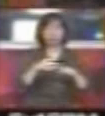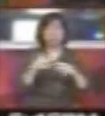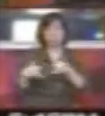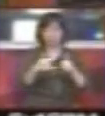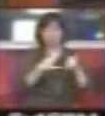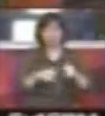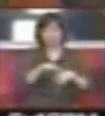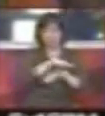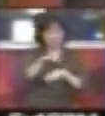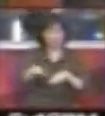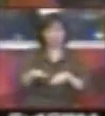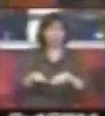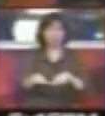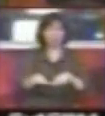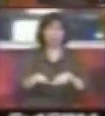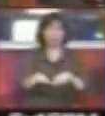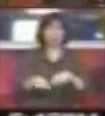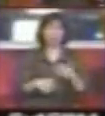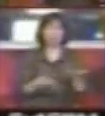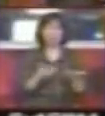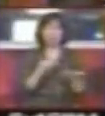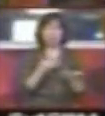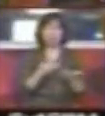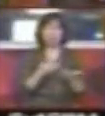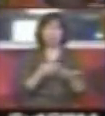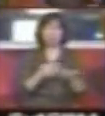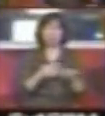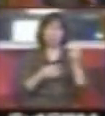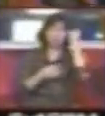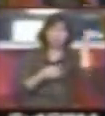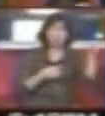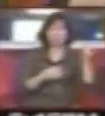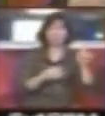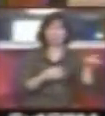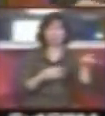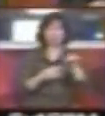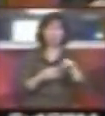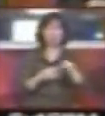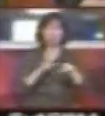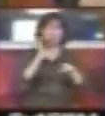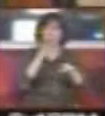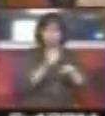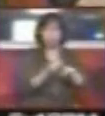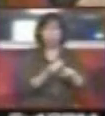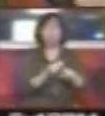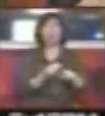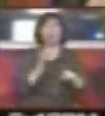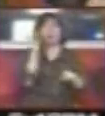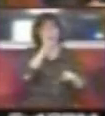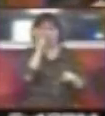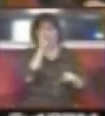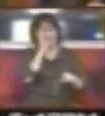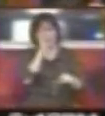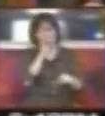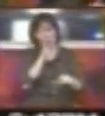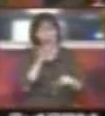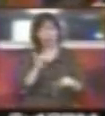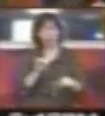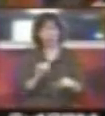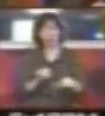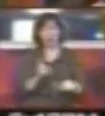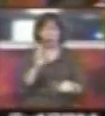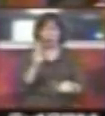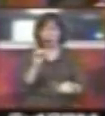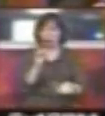klaseng robot? Transformers na. Oo nga. Diba? Pero alam nyo ba, may Pinoy counterpart na yung mga